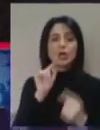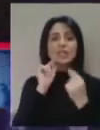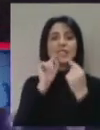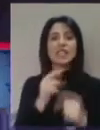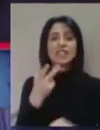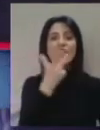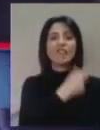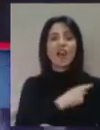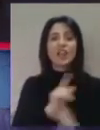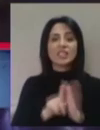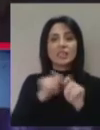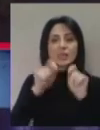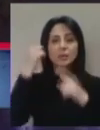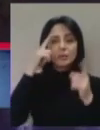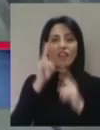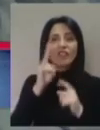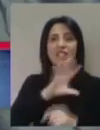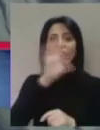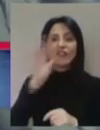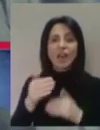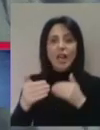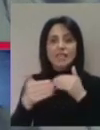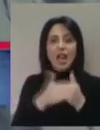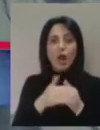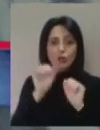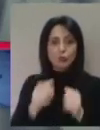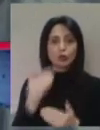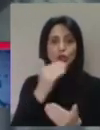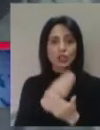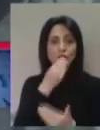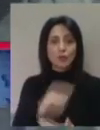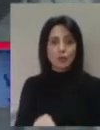ვაქცინის შექმნაზე და ვინ არის ყველაზე ახლოს შედეგთან.